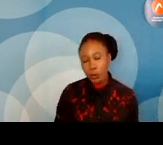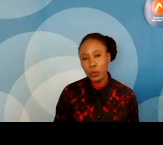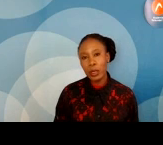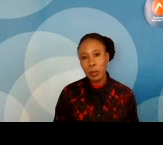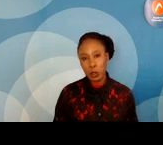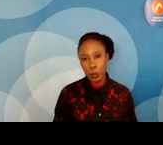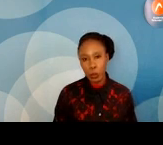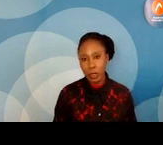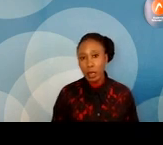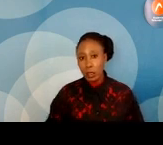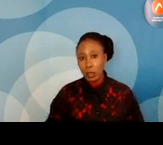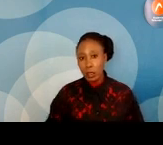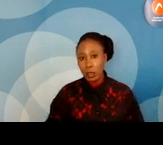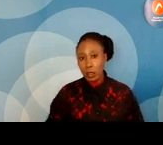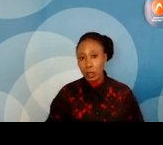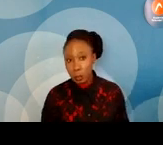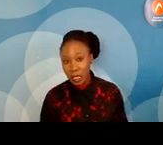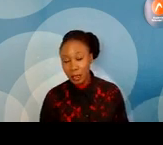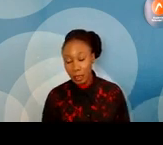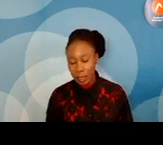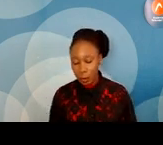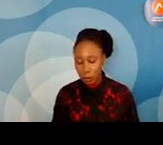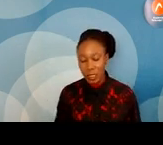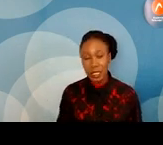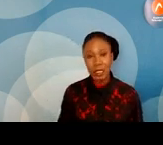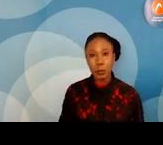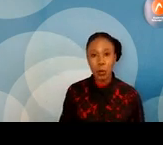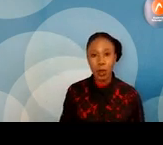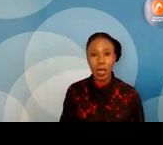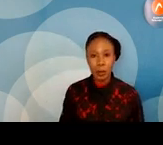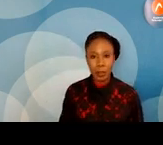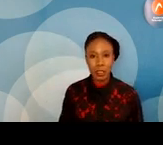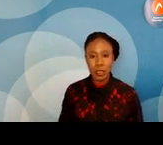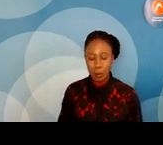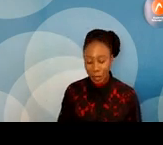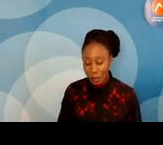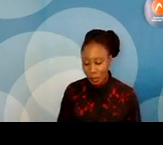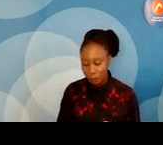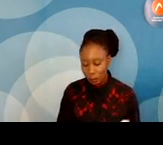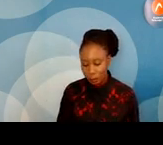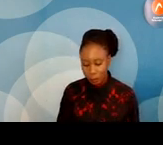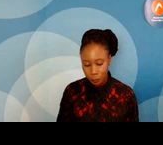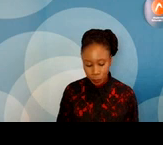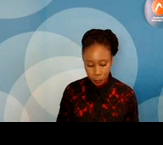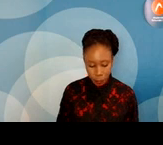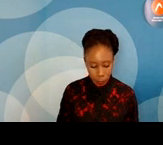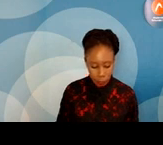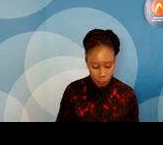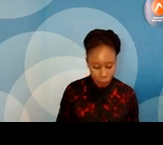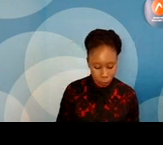uppskatta och lyfta personer som faktiskt gör mer än genomsnittet på arbetsplatsen.